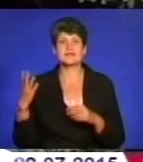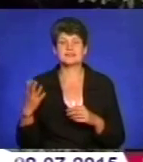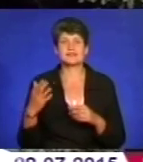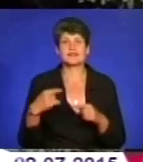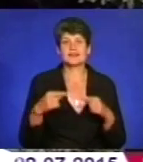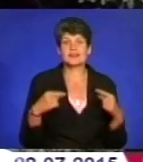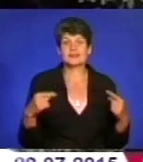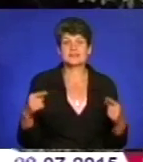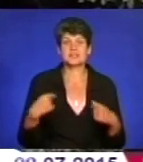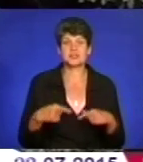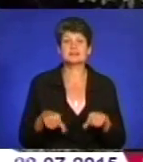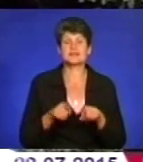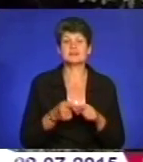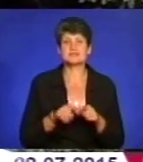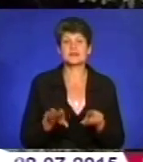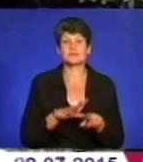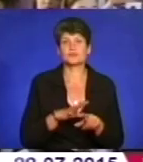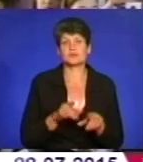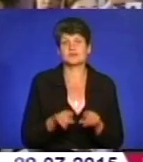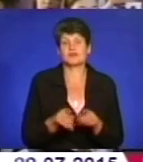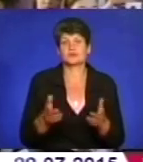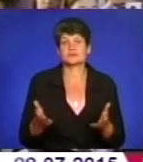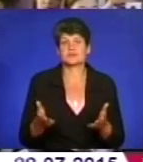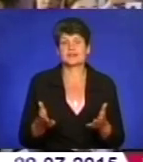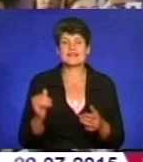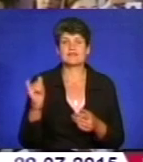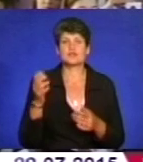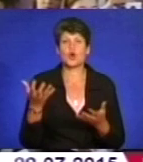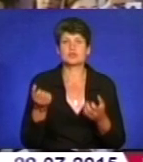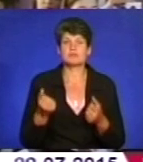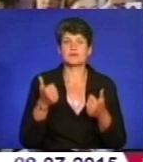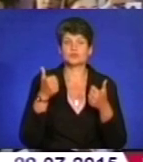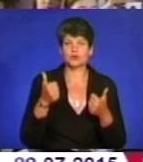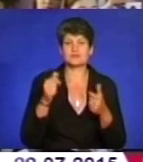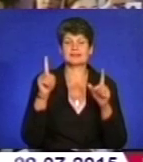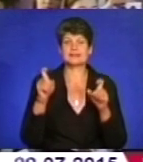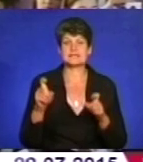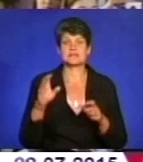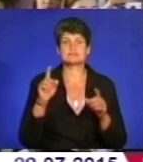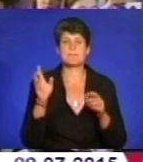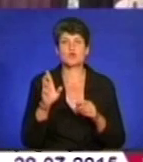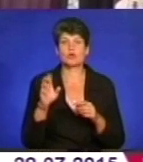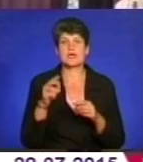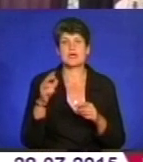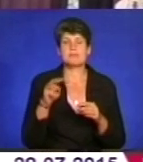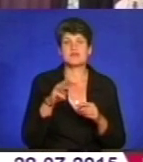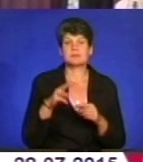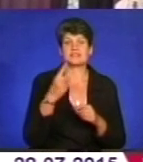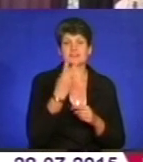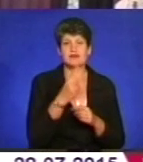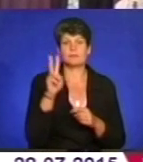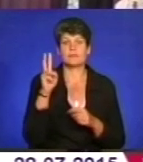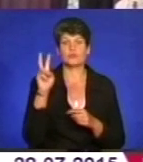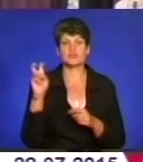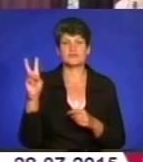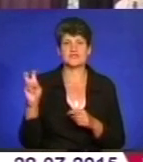далі, це було для нас теж такою дивовижею. Іван отримав добрі результати з тестування з біології та математики – 2 по 200, а з